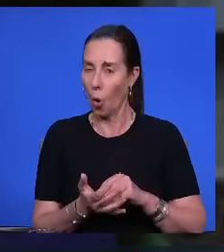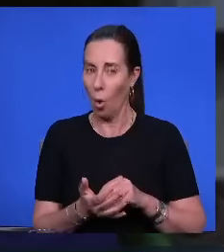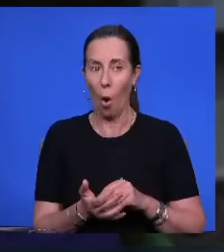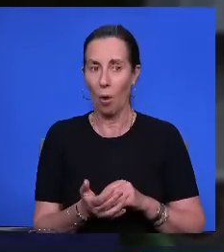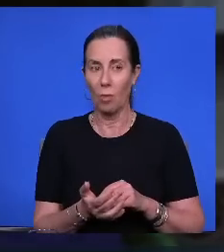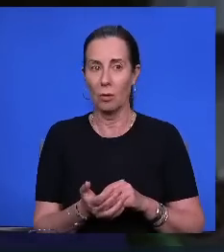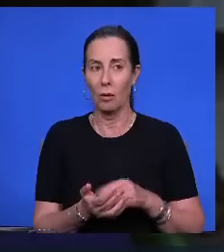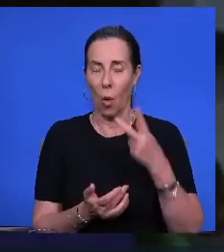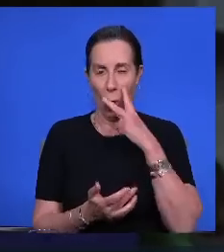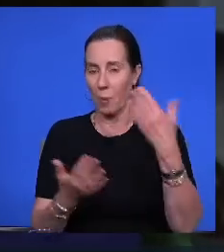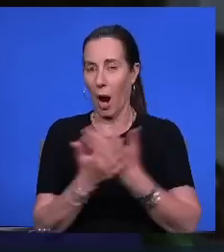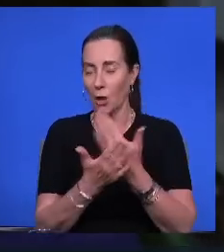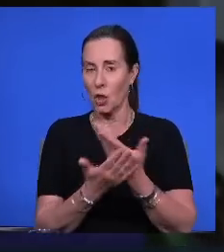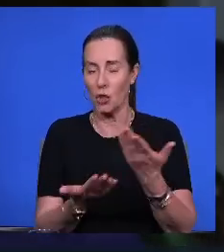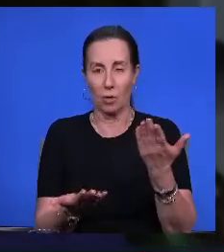בחדשות שמדברים על